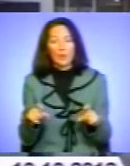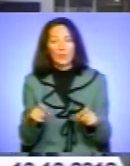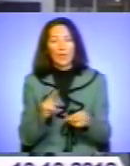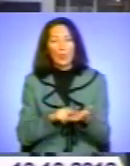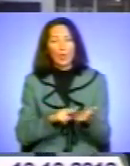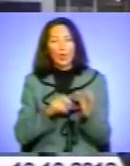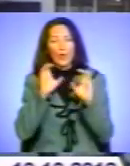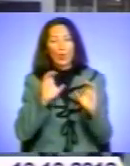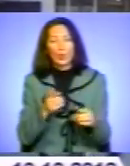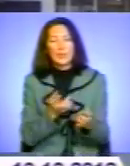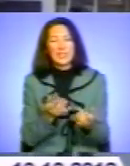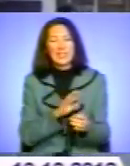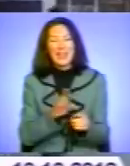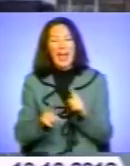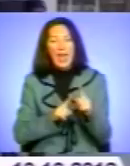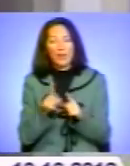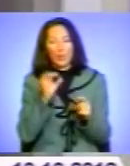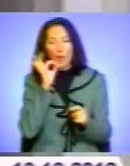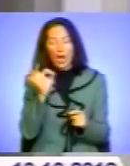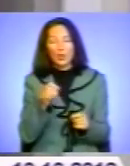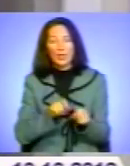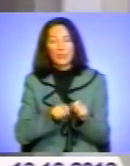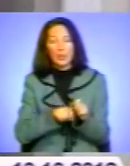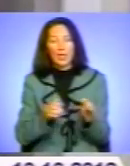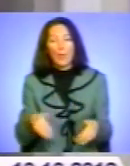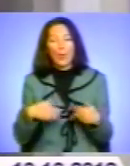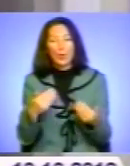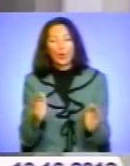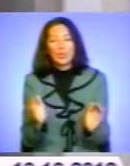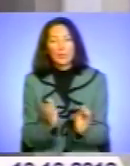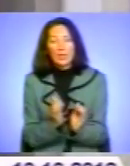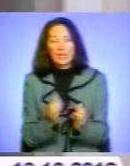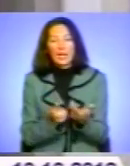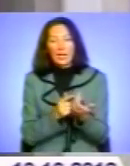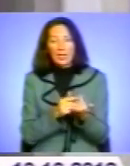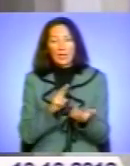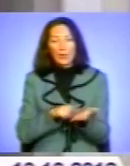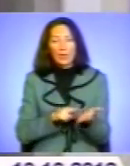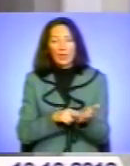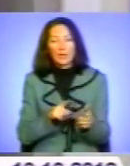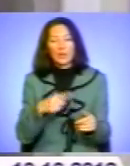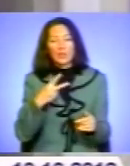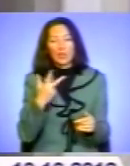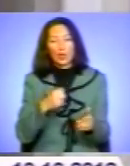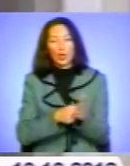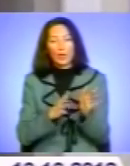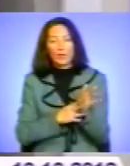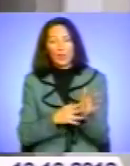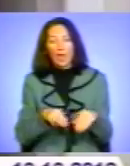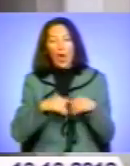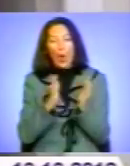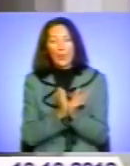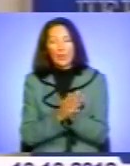Податковий кодекс – це ще не реформа, кажуть експерти. Тепер пропонують зменшити кількість податків з 23 до 9 шляхом об'єднання певних пунктів. І